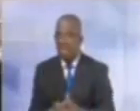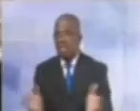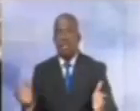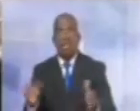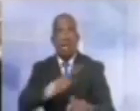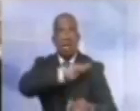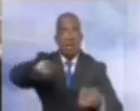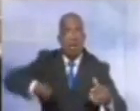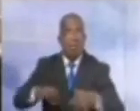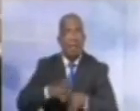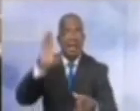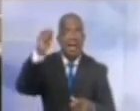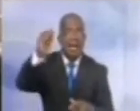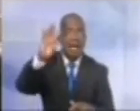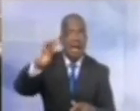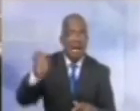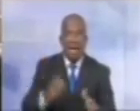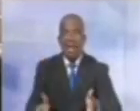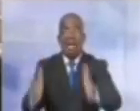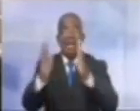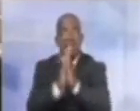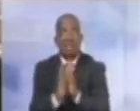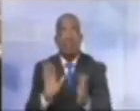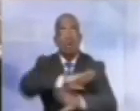site, nous leur demandons